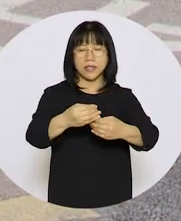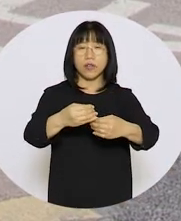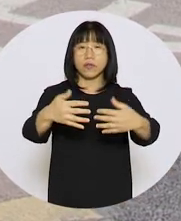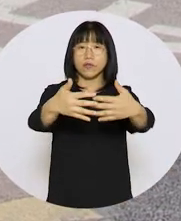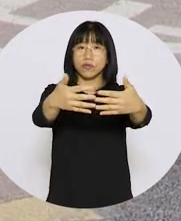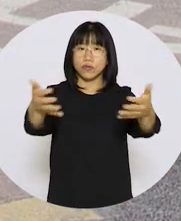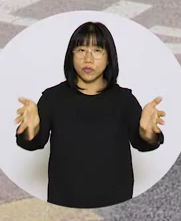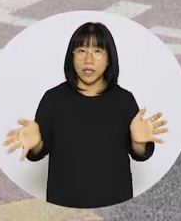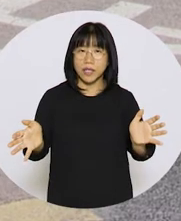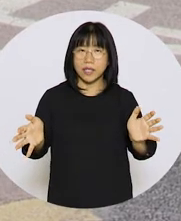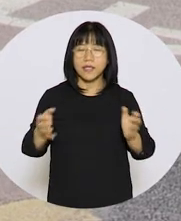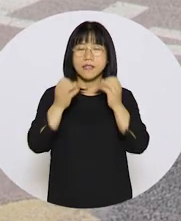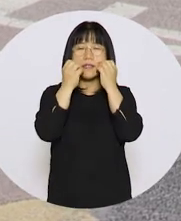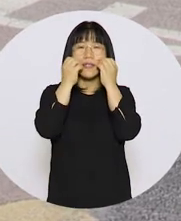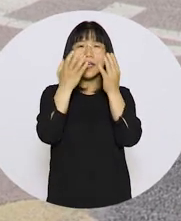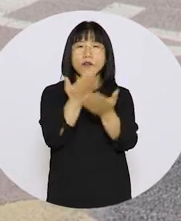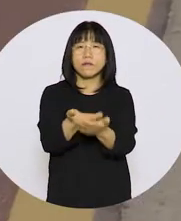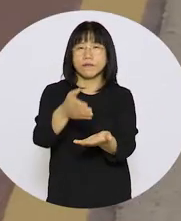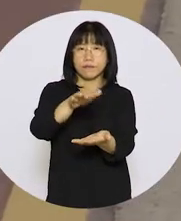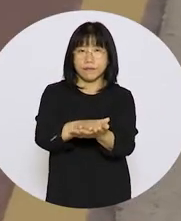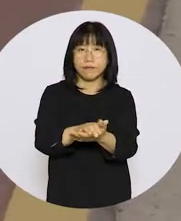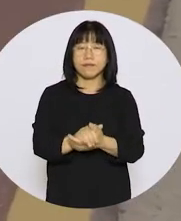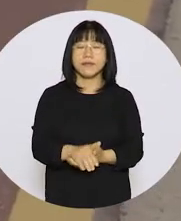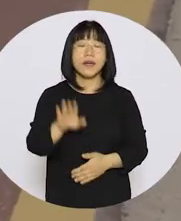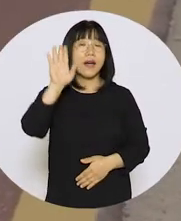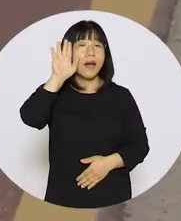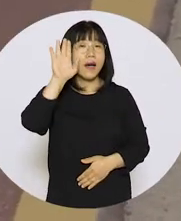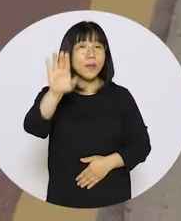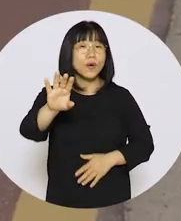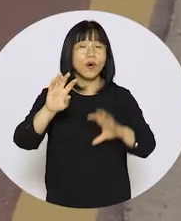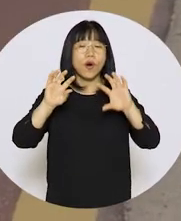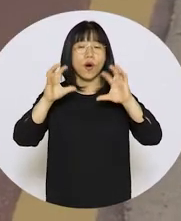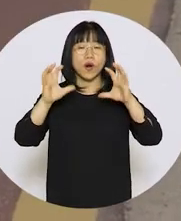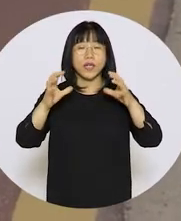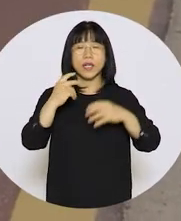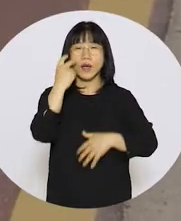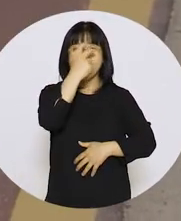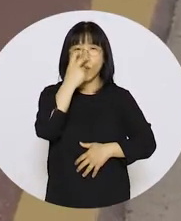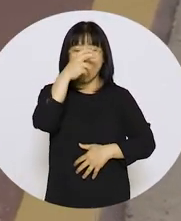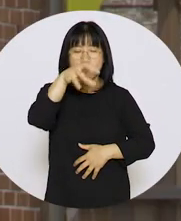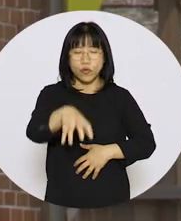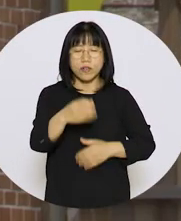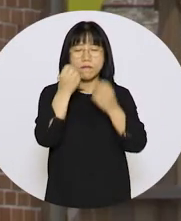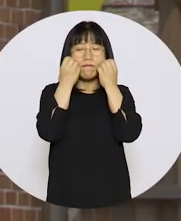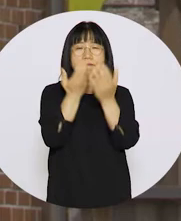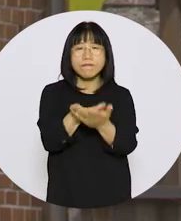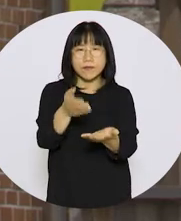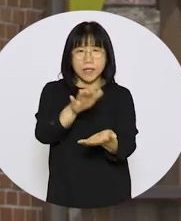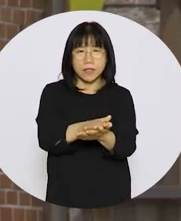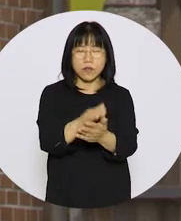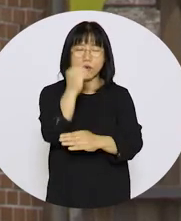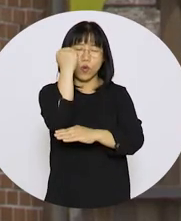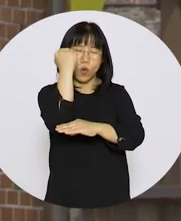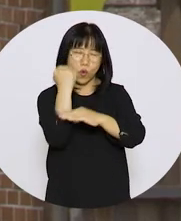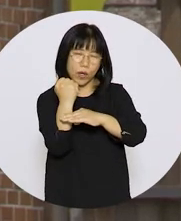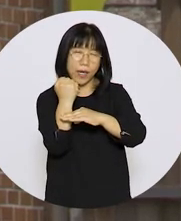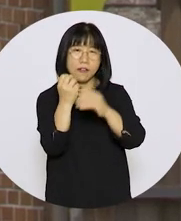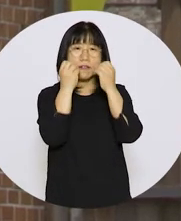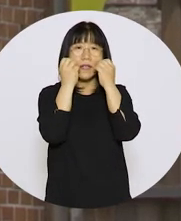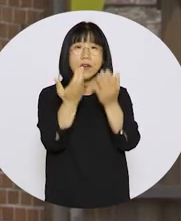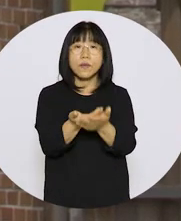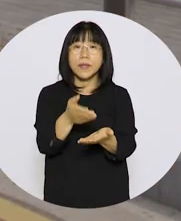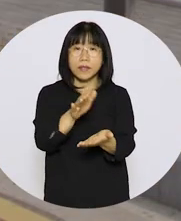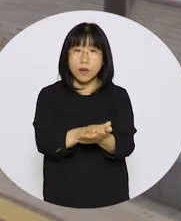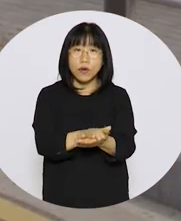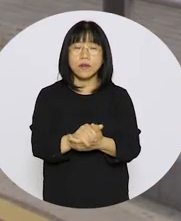마무리 했습니다 강성훈은 앞으로도 어린이 보호구역 개선 사업을 통해 기존 오래된 시설물을 개선하고